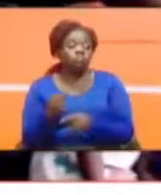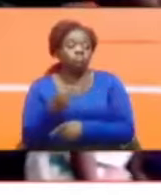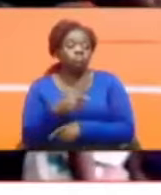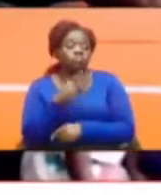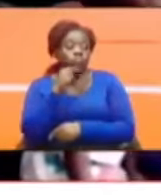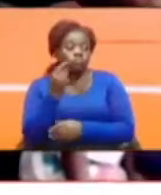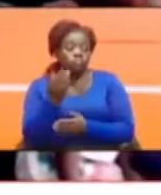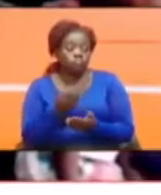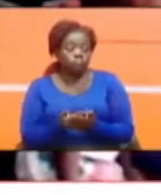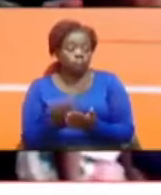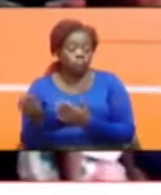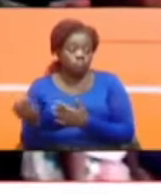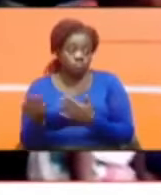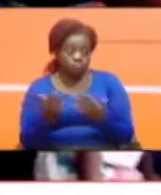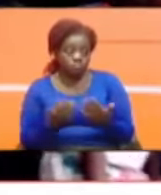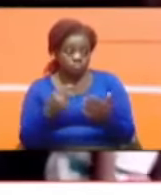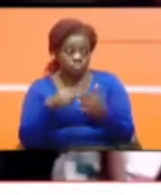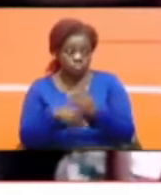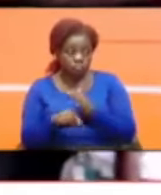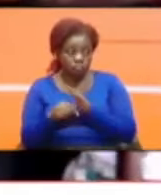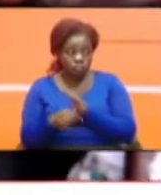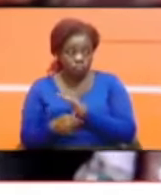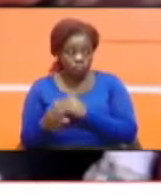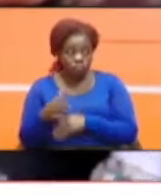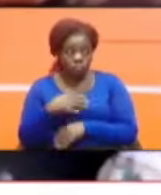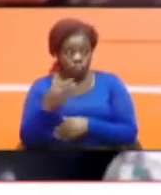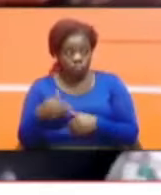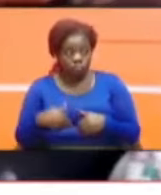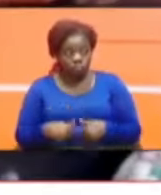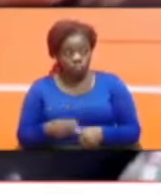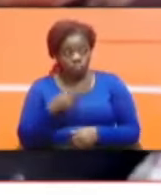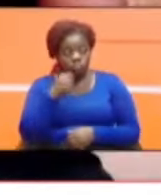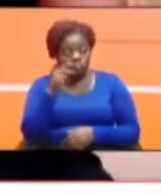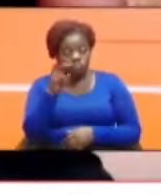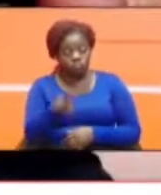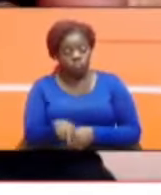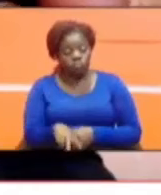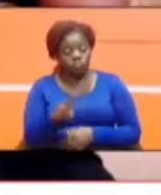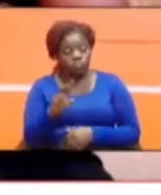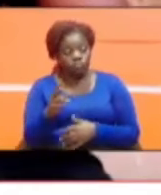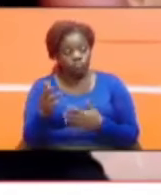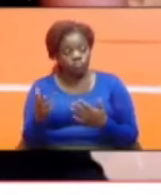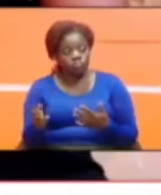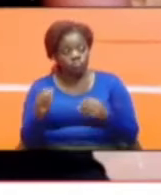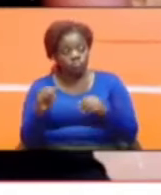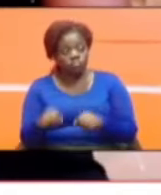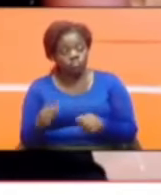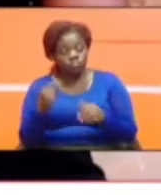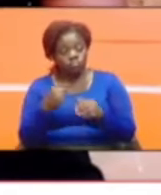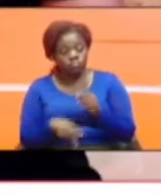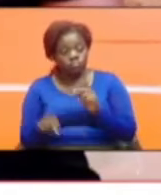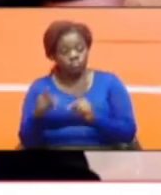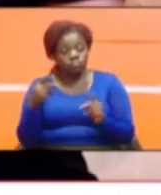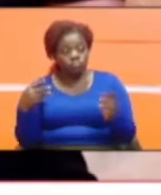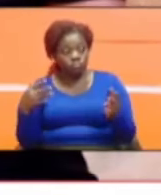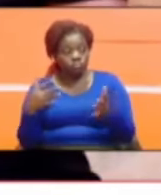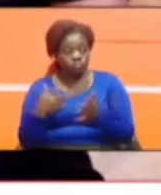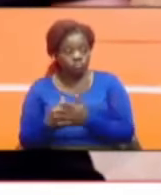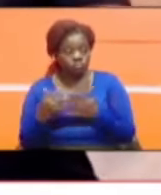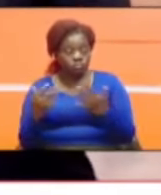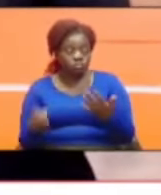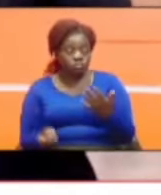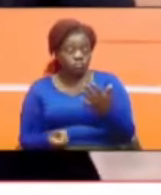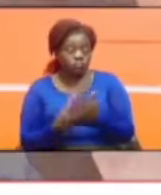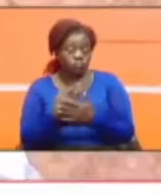lukaga nkusaba ojje oyingire mu nsonga zange nkoye omusajja okunchunya ssente b'ennyumba ategeeza nti abantu bano baludde